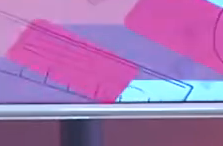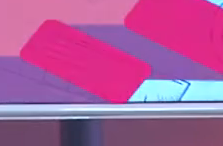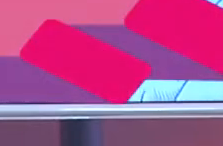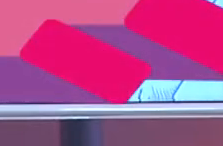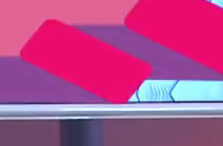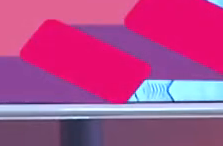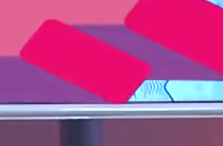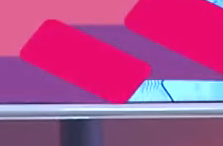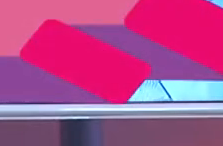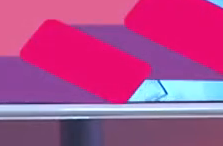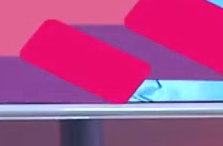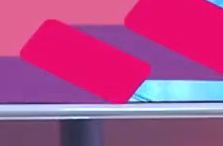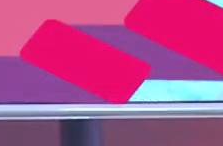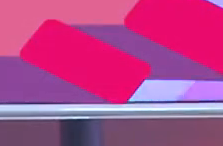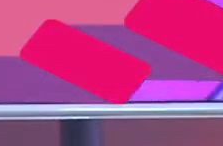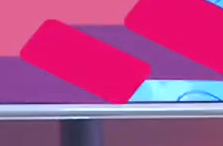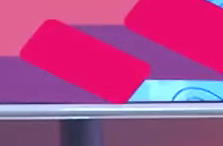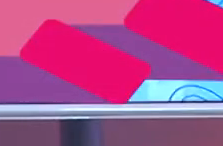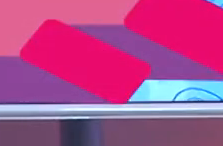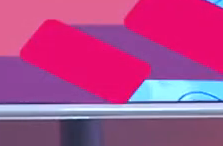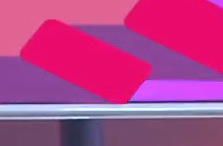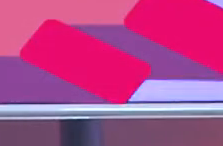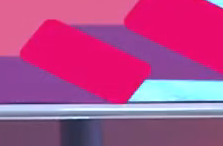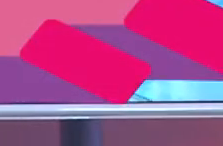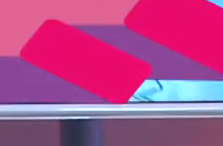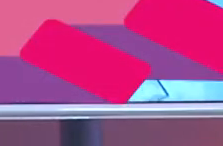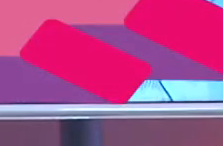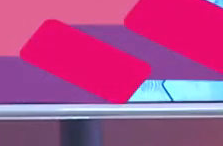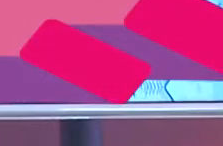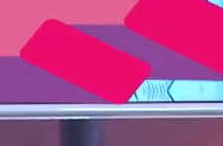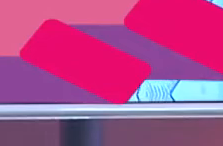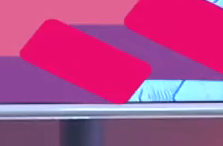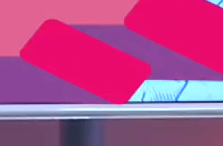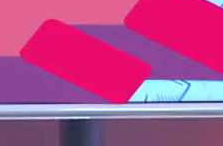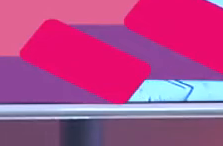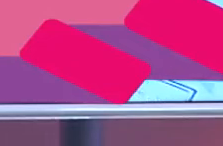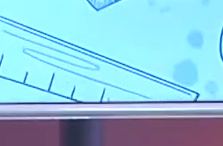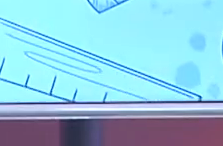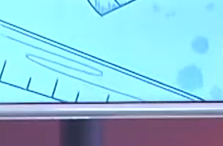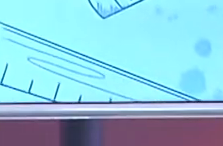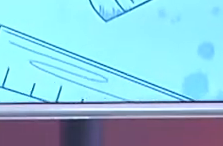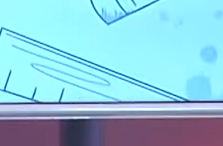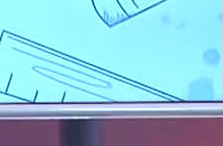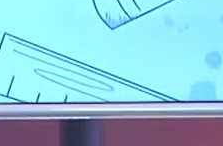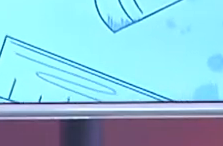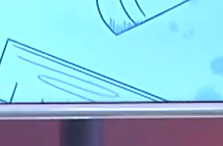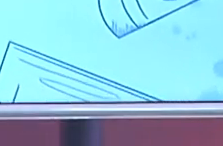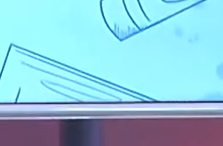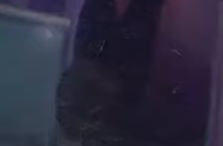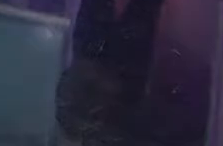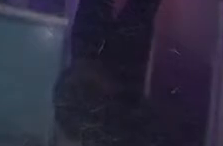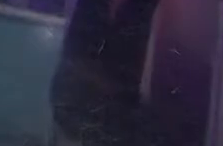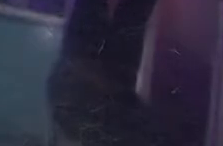Melayu murid ketidak upayakan pendengaran dari sekolah kebangsaan pendidikan khas Jalan pil Kuala Lumpur by